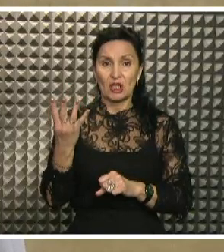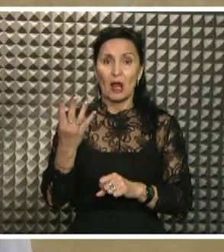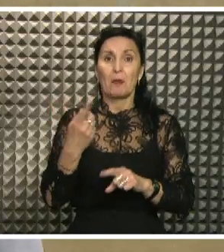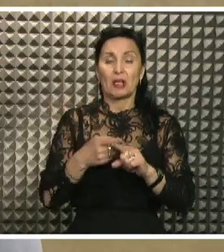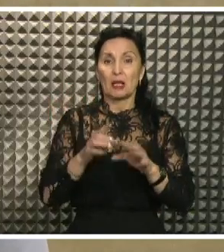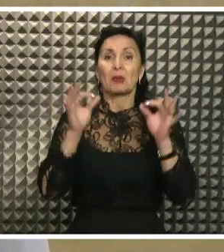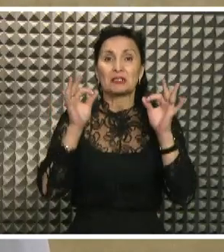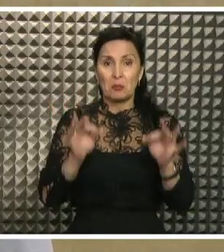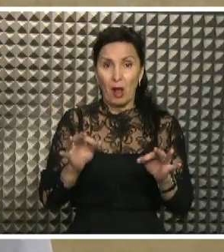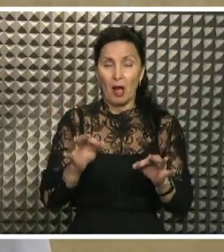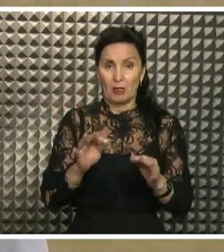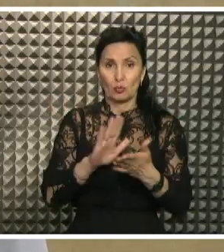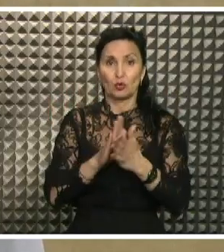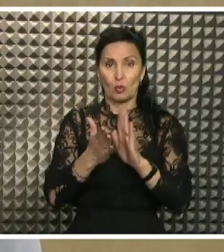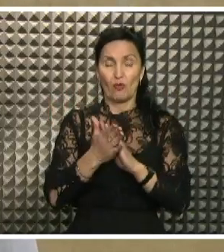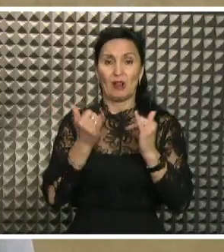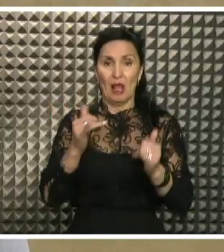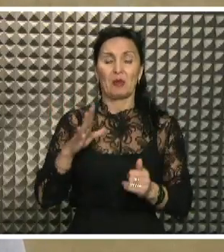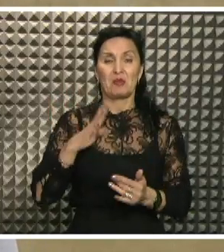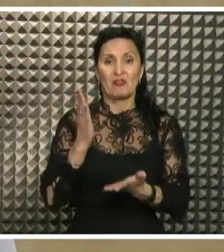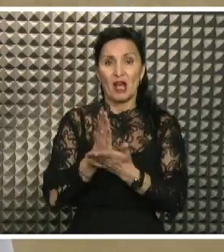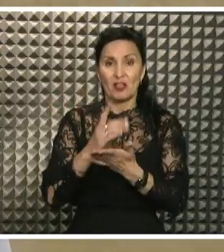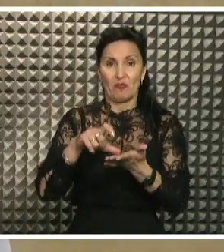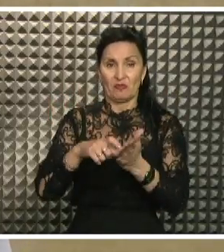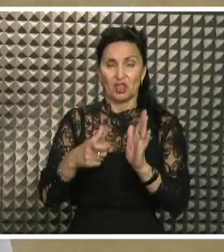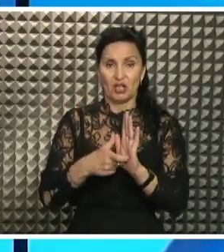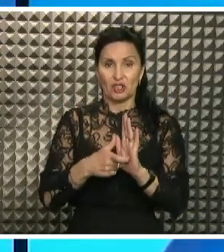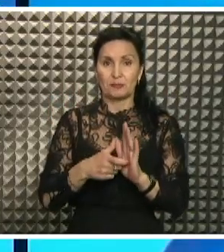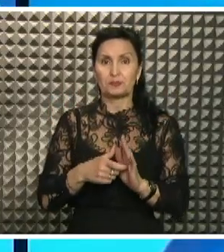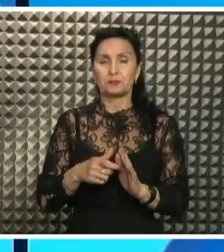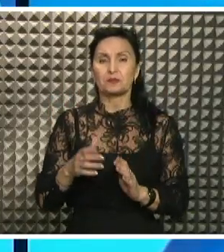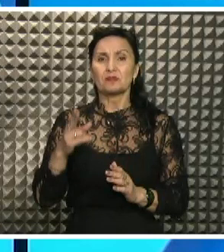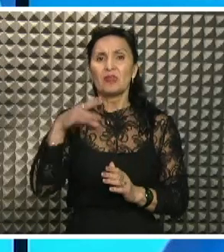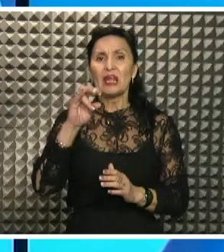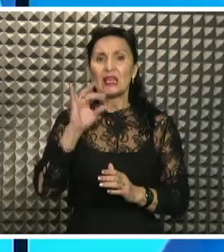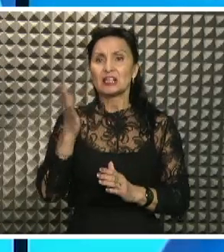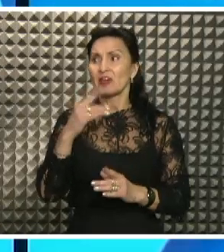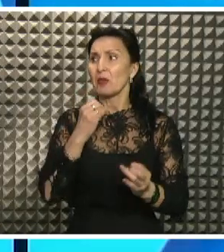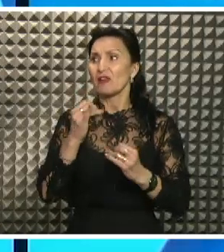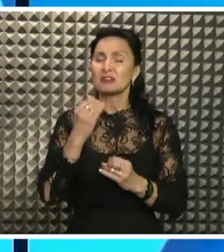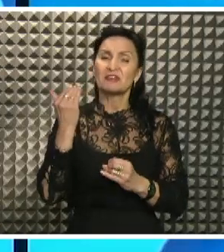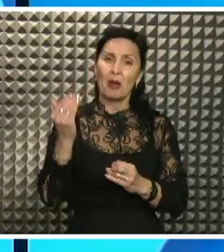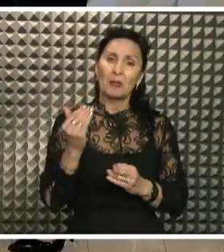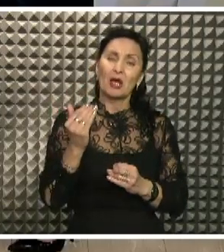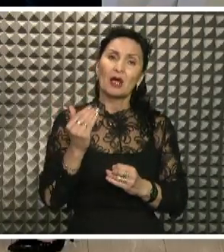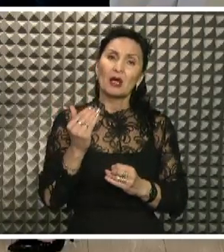градуса, поэтому это максимально комфортные условия для пребывания человека в жилище. Денис, давайте поговорим с вами. Спасибо, Наталья